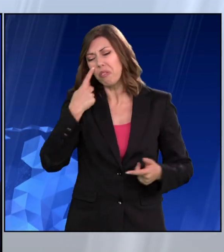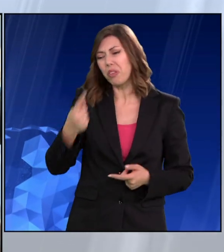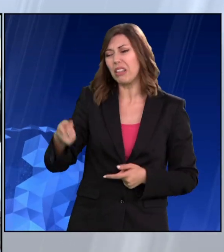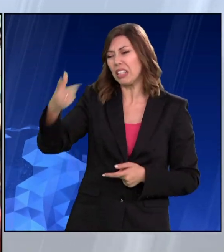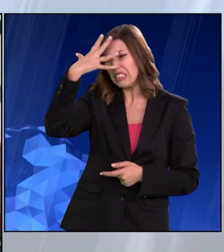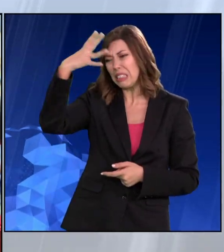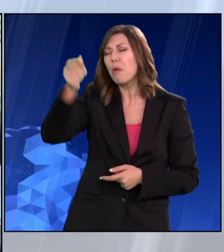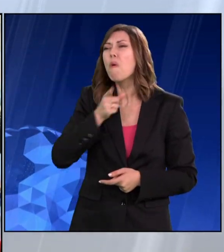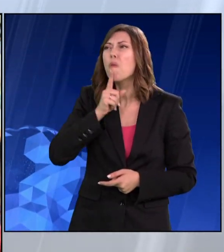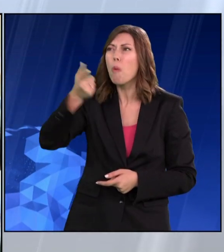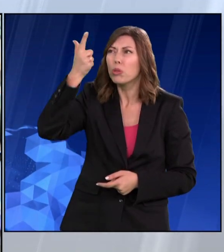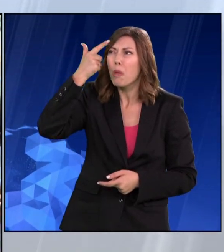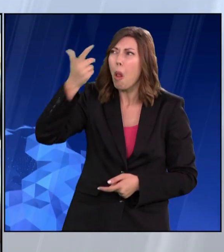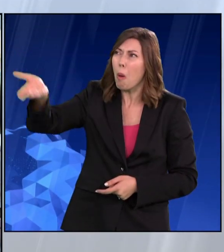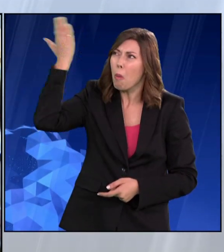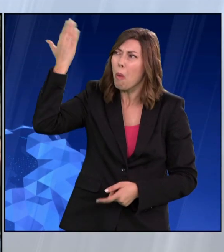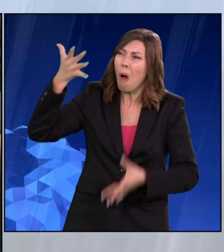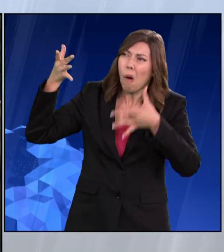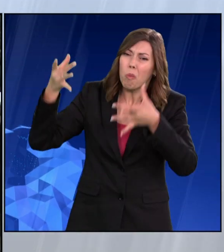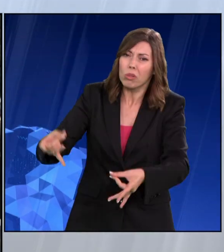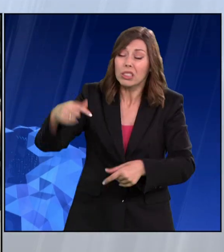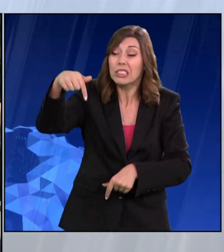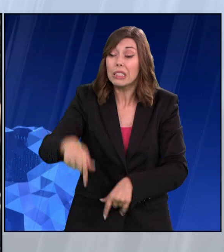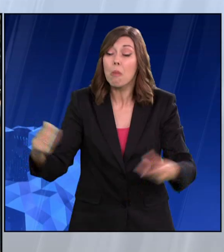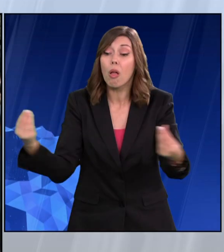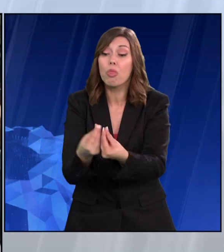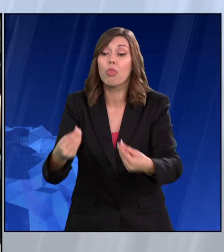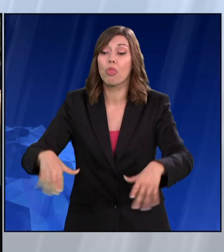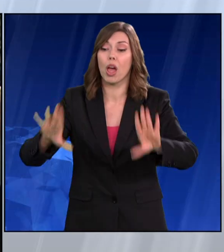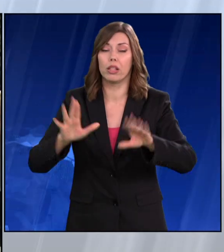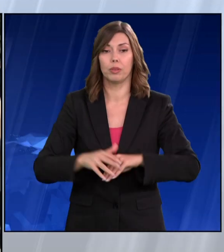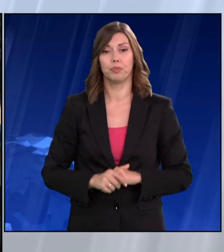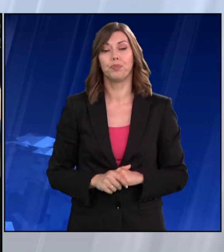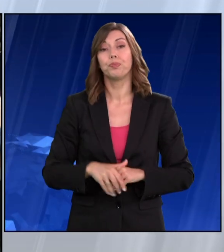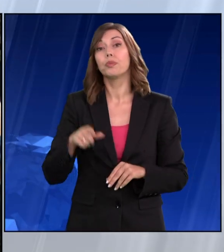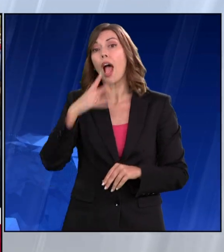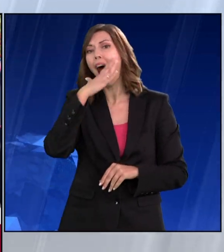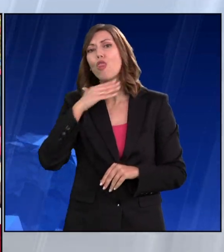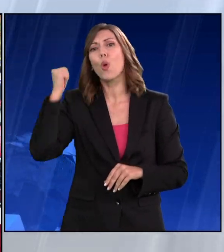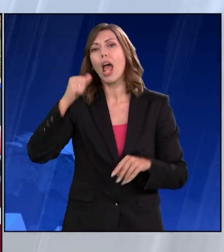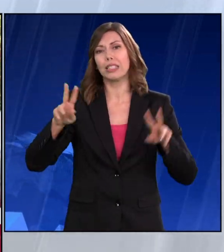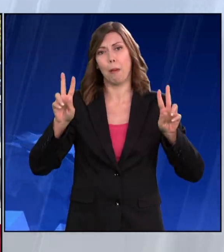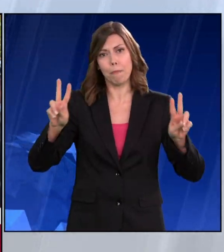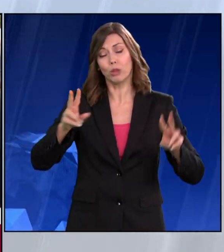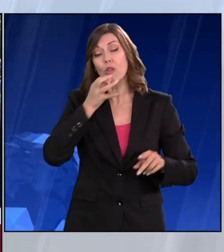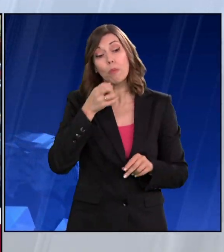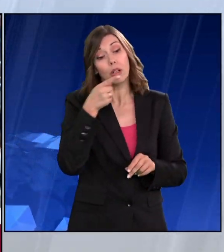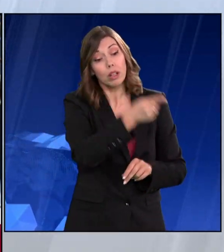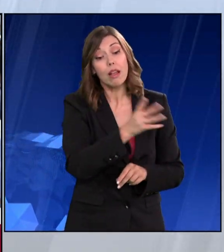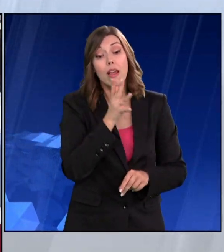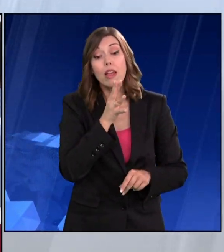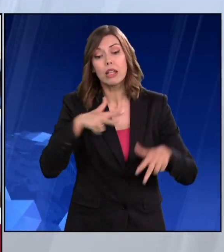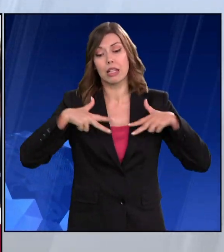σήμερα. Διευκρινήσεις από την υπηρεσιακή κυβέρνηση για τον χειρισμό του τραγικού ναυαγίου από τις αρχές ζήτησε ο Νίκος Ανδρουλάκης. Πρέπει ο υπουργός,